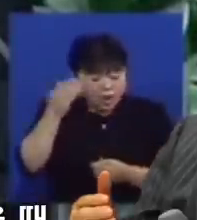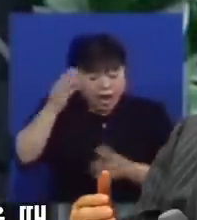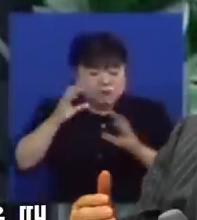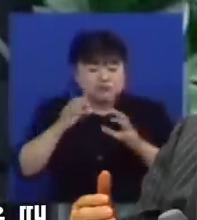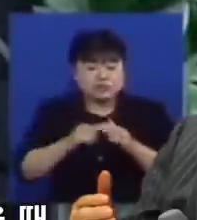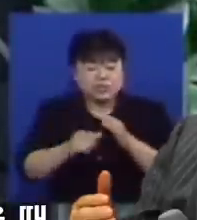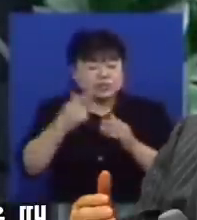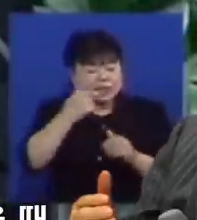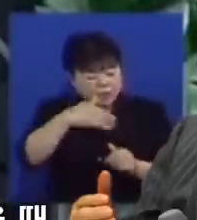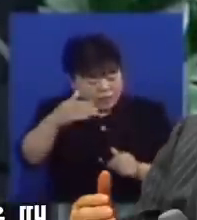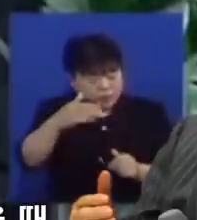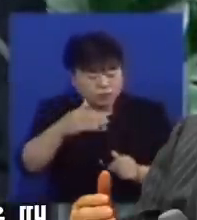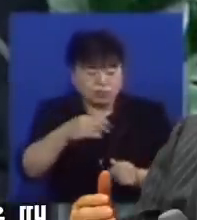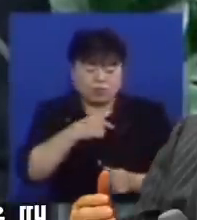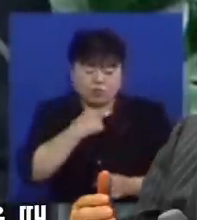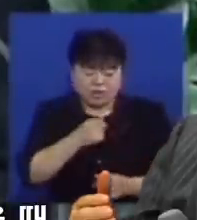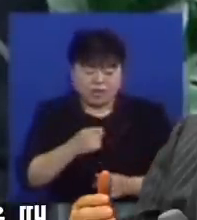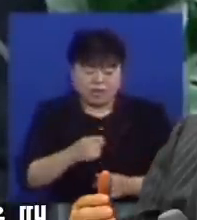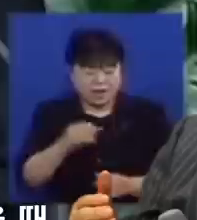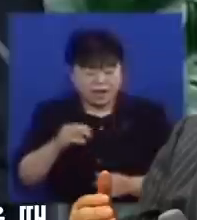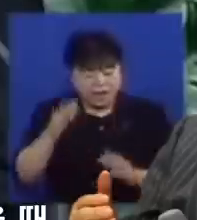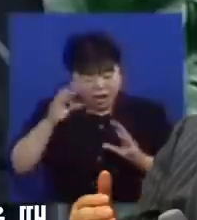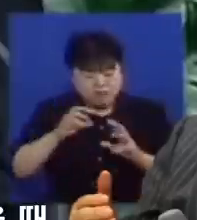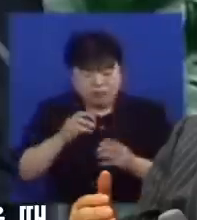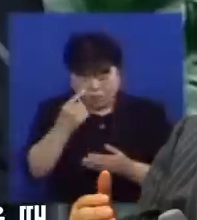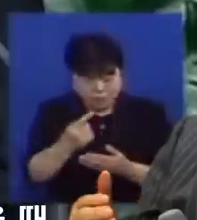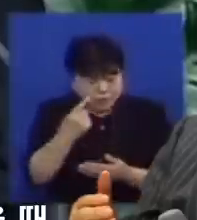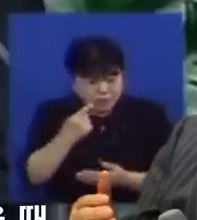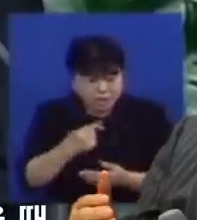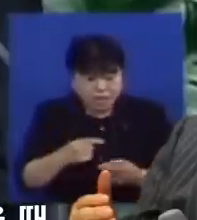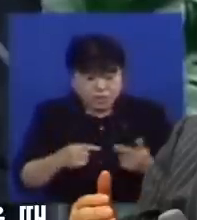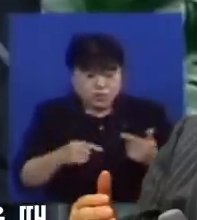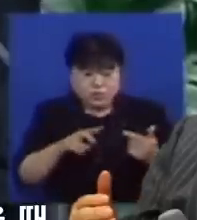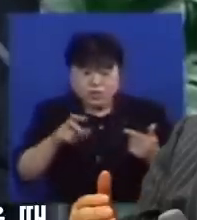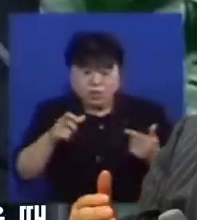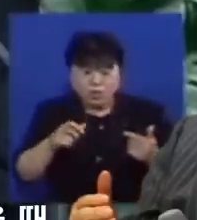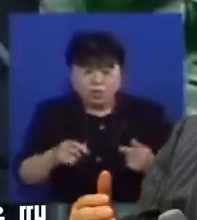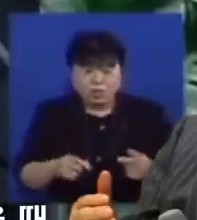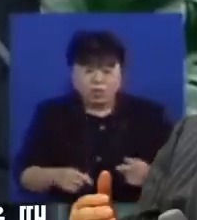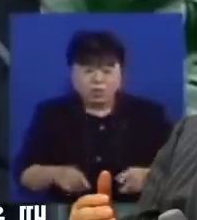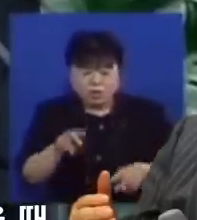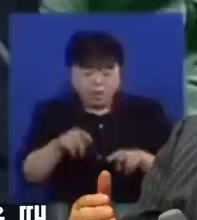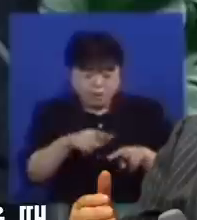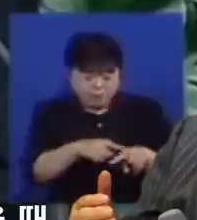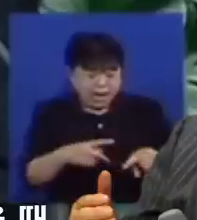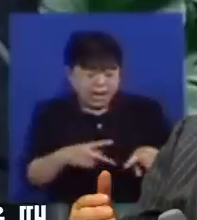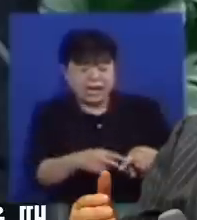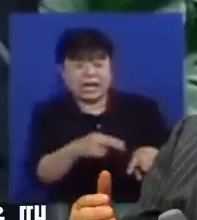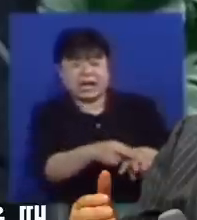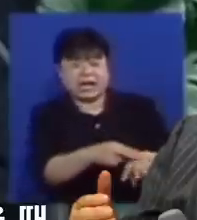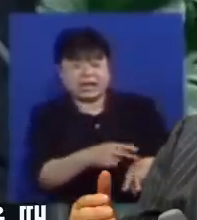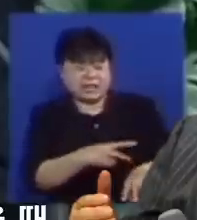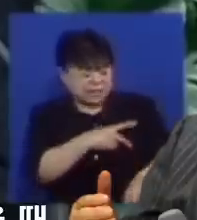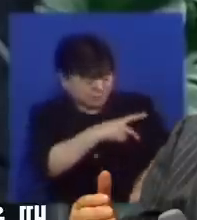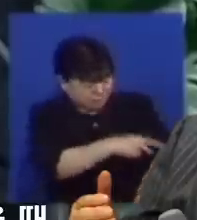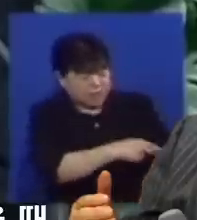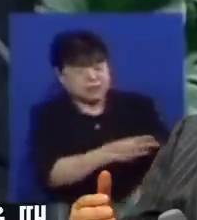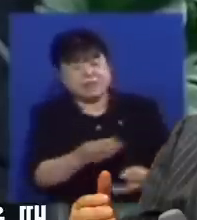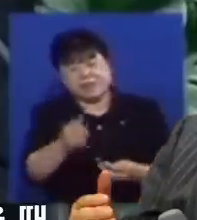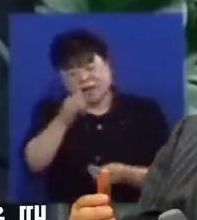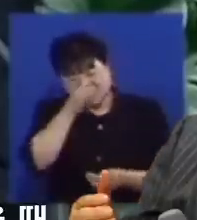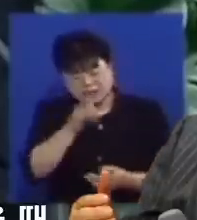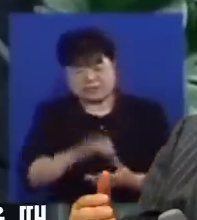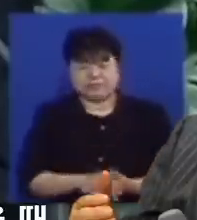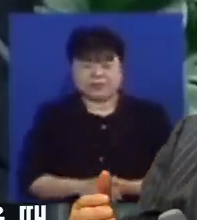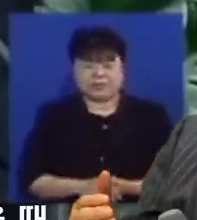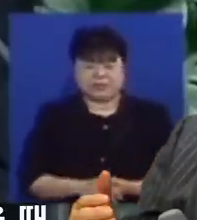자원해서 한국에 나왔습니다. 나와보니 6.25 사변 때 팔다리 잃은 사람이 얼마나 많습니까? 근데 우리 한국에서는 이족을